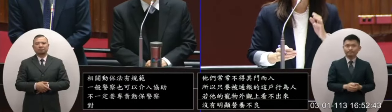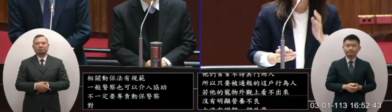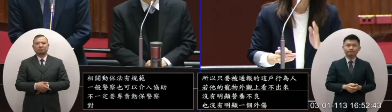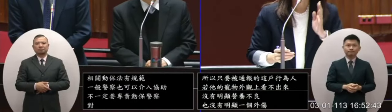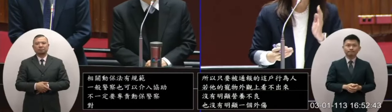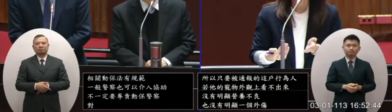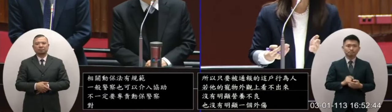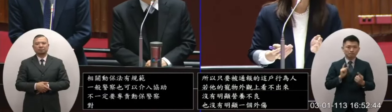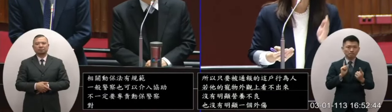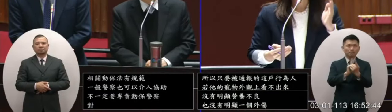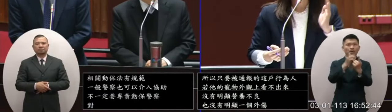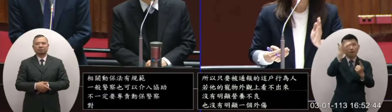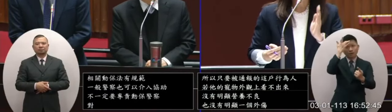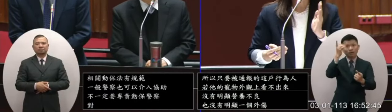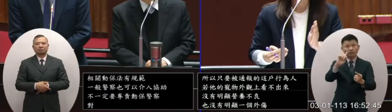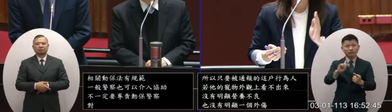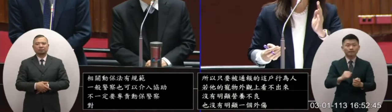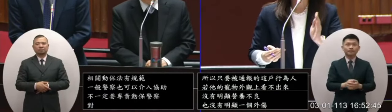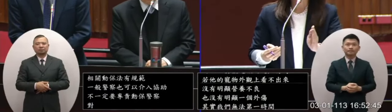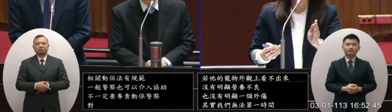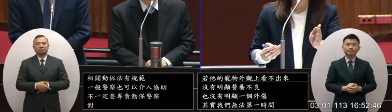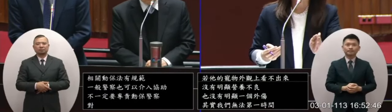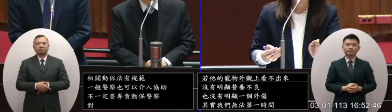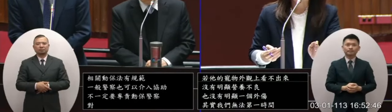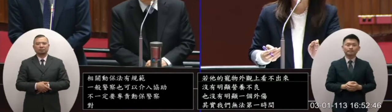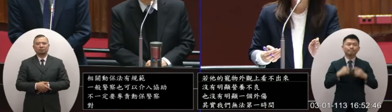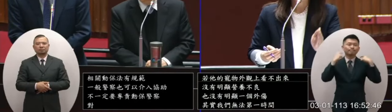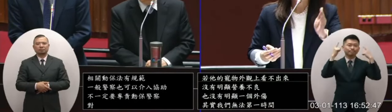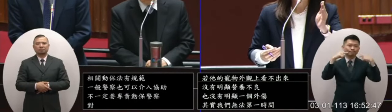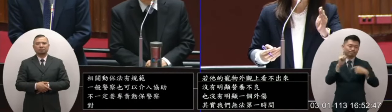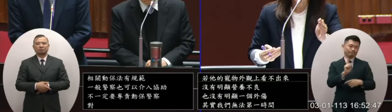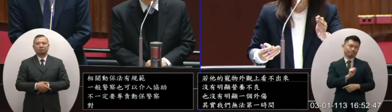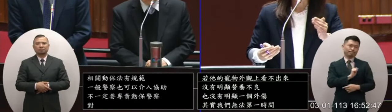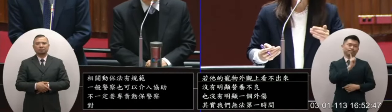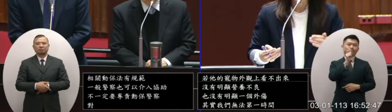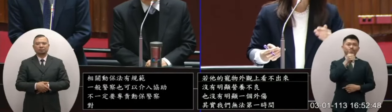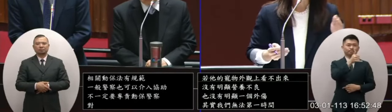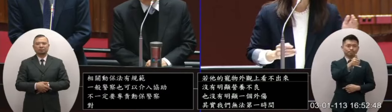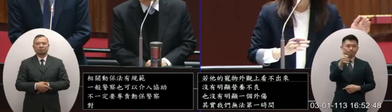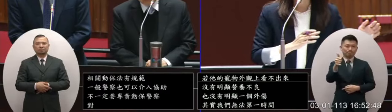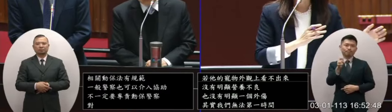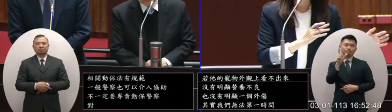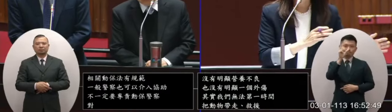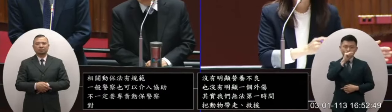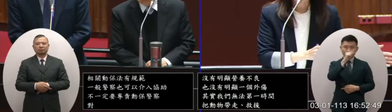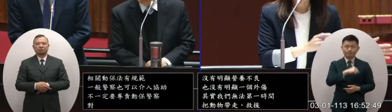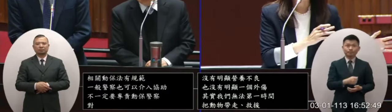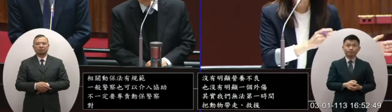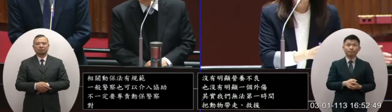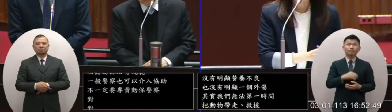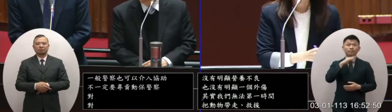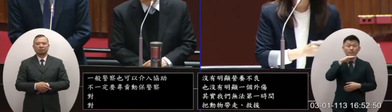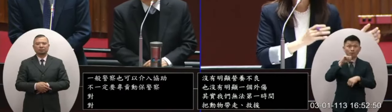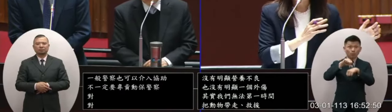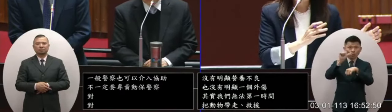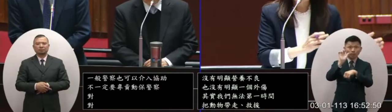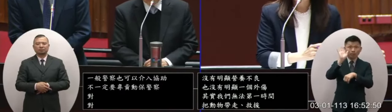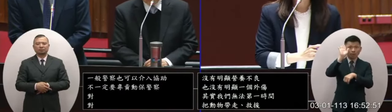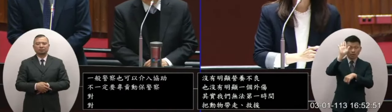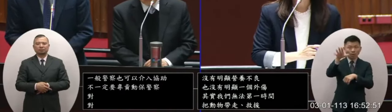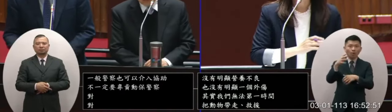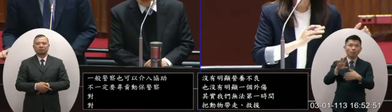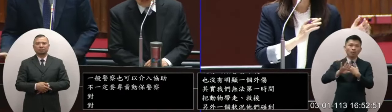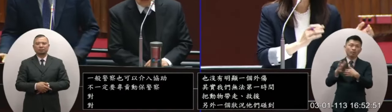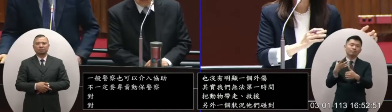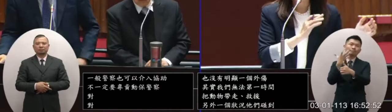到的是，他们我刚刚讲经常是只身前往，但是五点之后变成是外包的单位，这些外